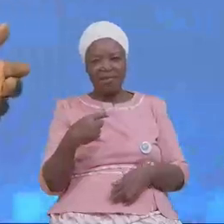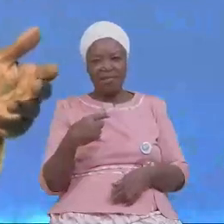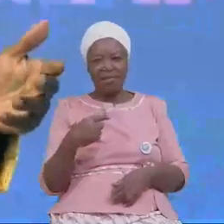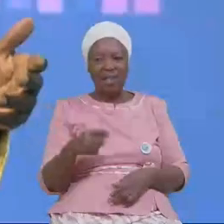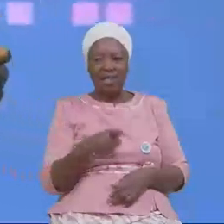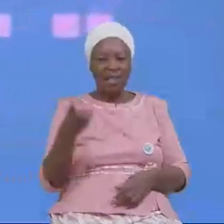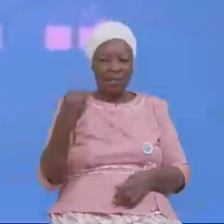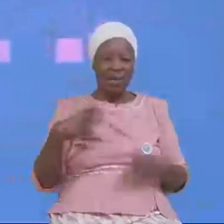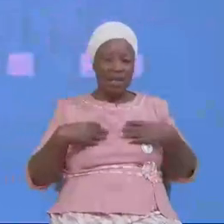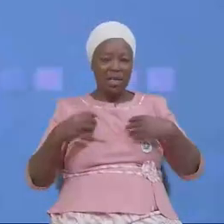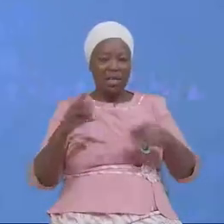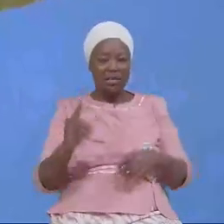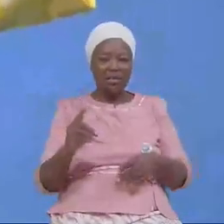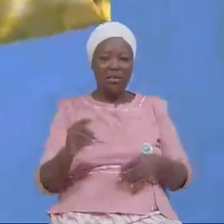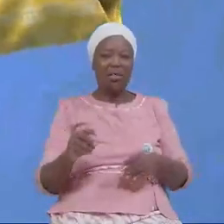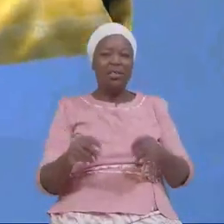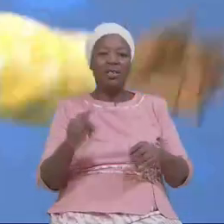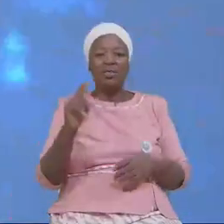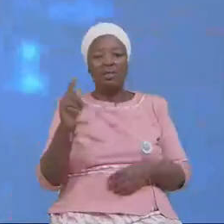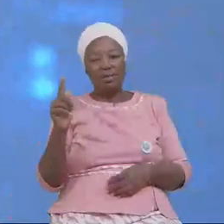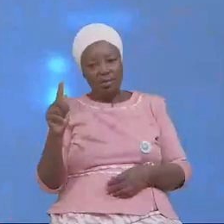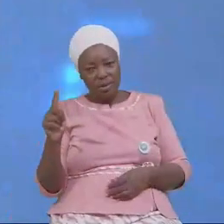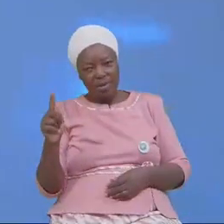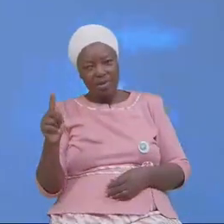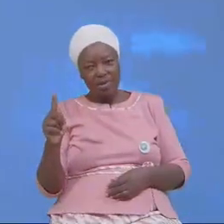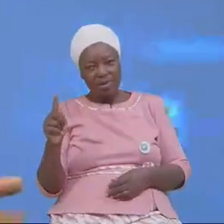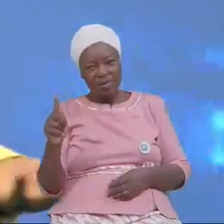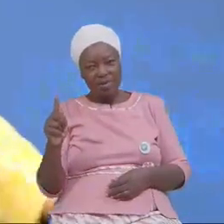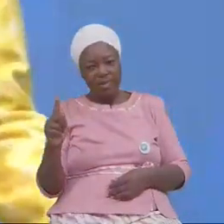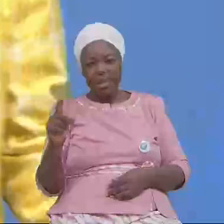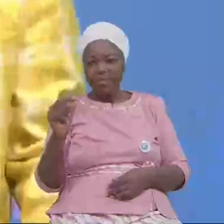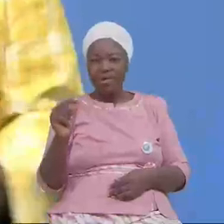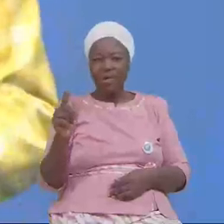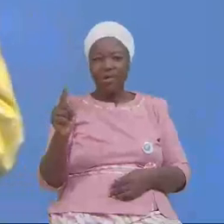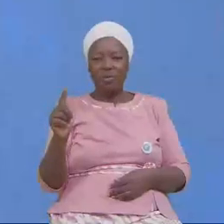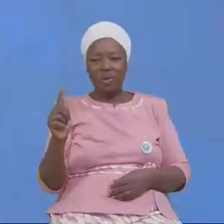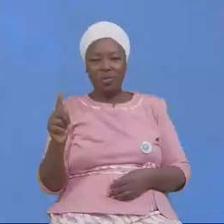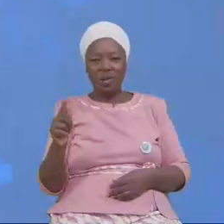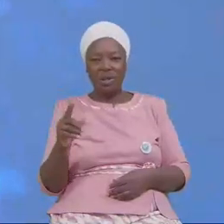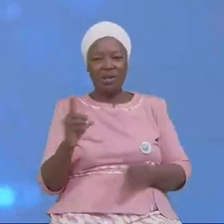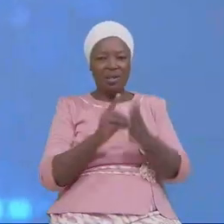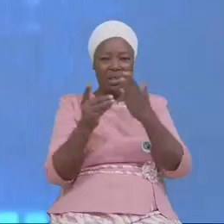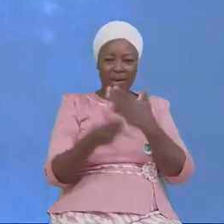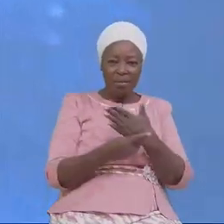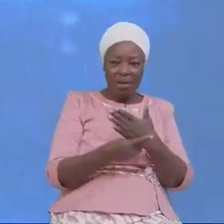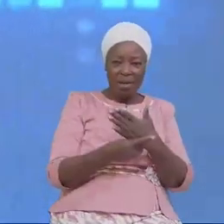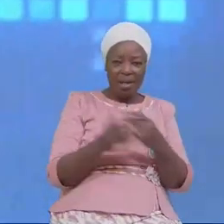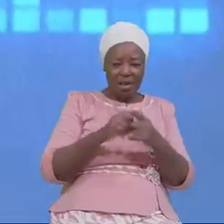guéris. Ils étaient guéris 21 décembre. Ils sont venus aujourd'hui, ils ont dit, gloire à